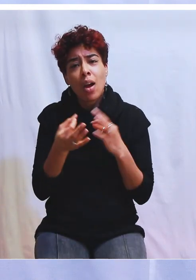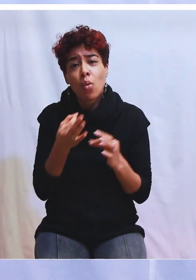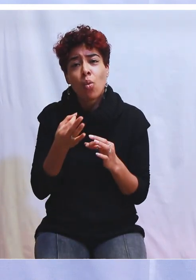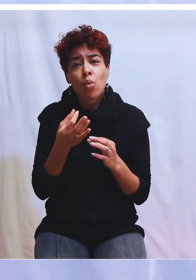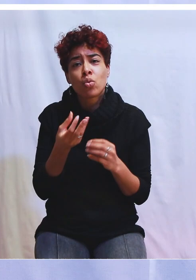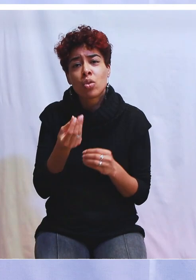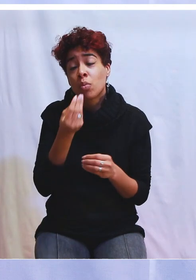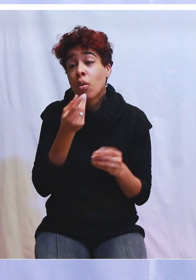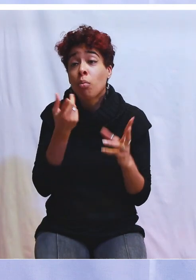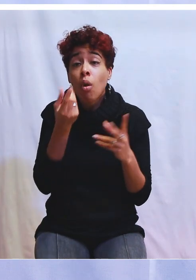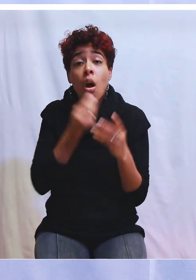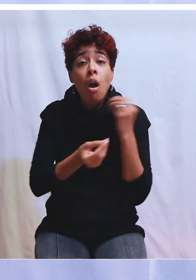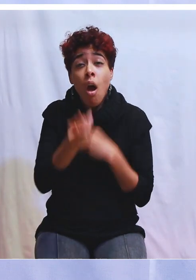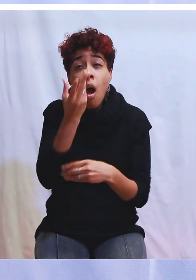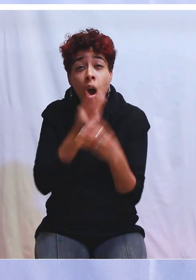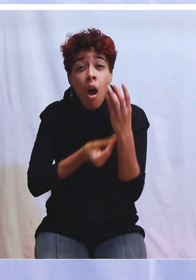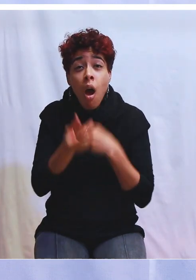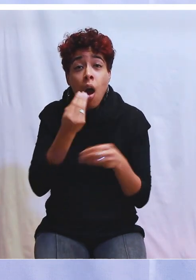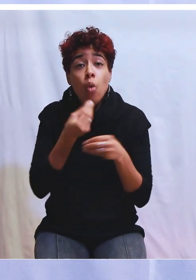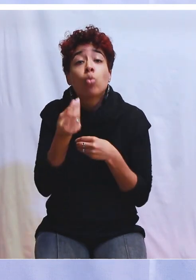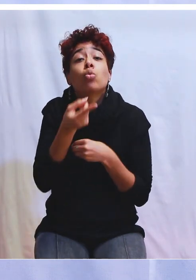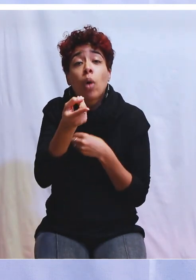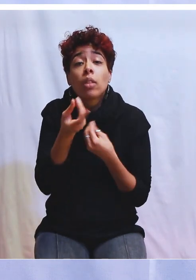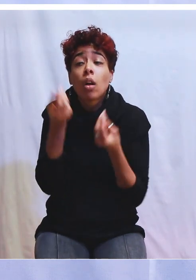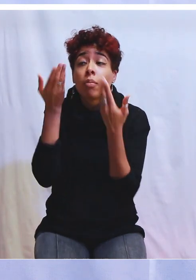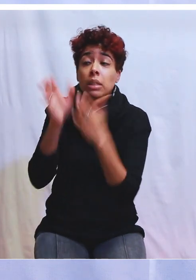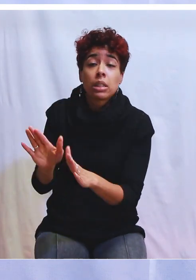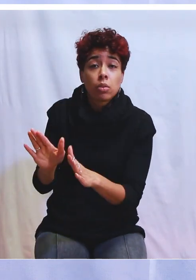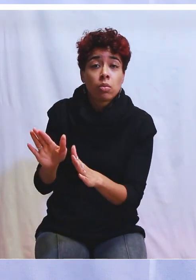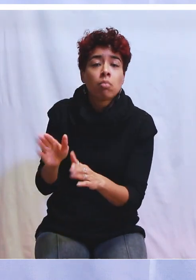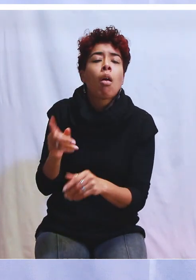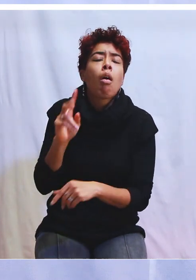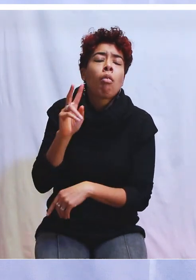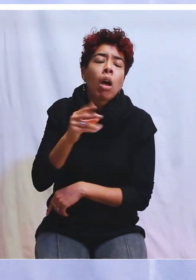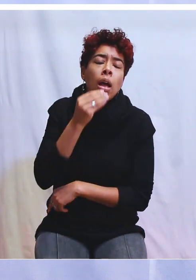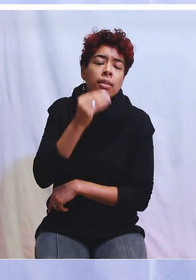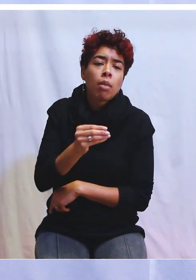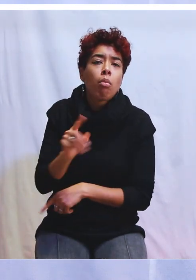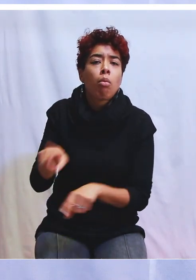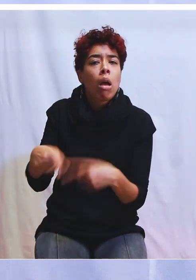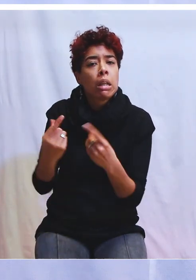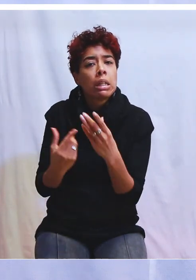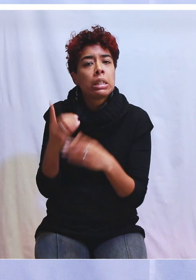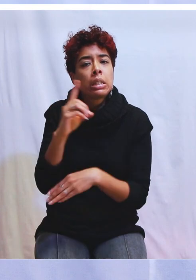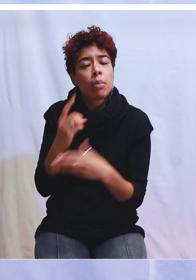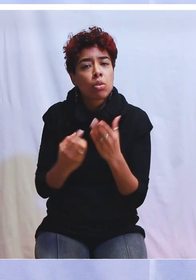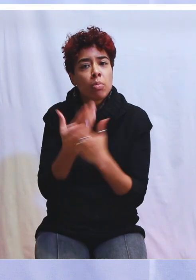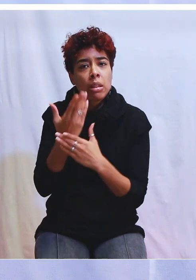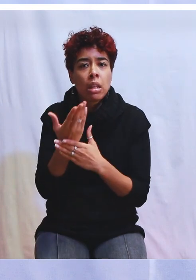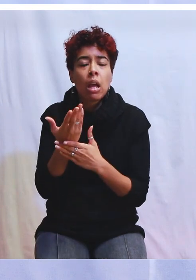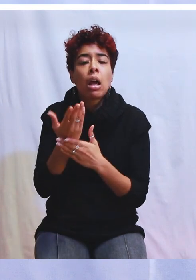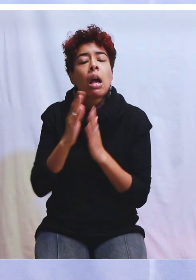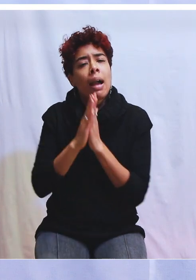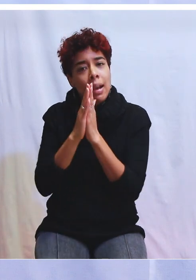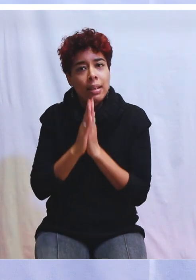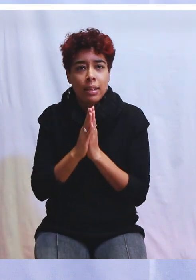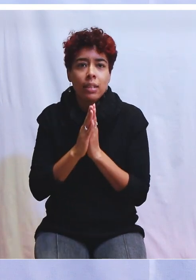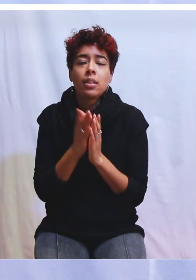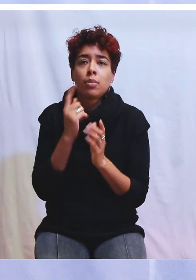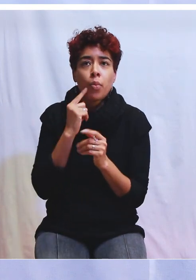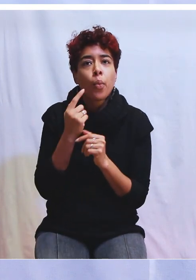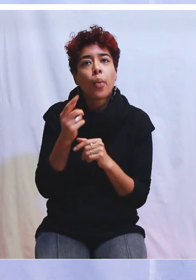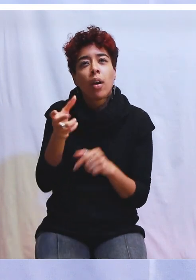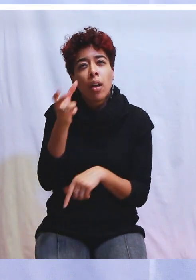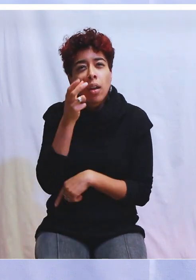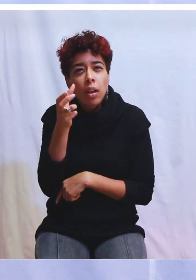pour louer Dieu, pour recevoir le message du pasteur, etc. C'est normal, c'est une très bonne chose. Mais viens à l'église avec cet état